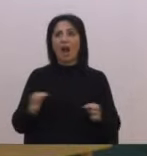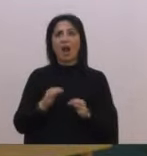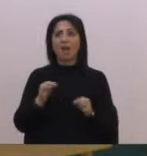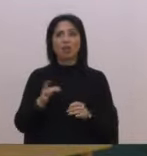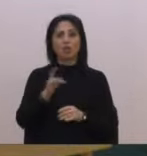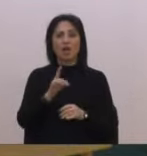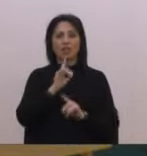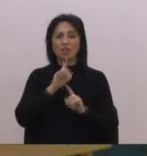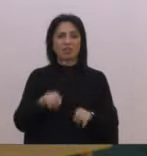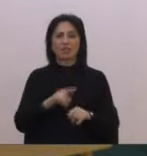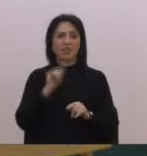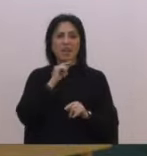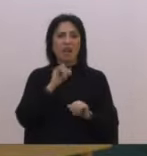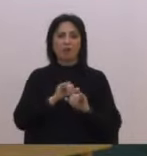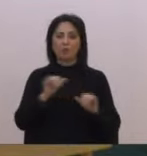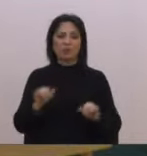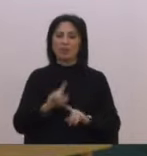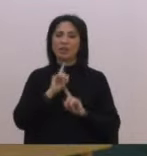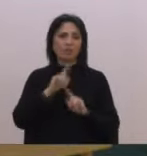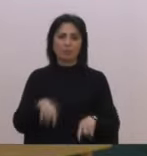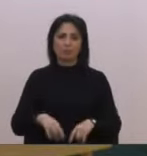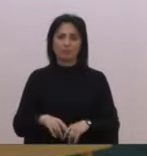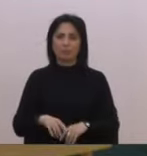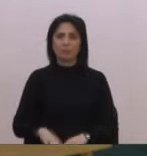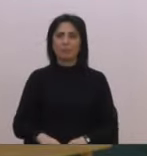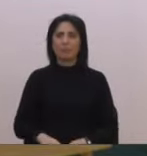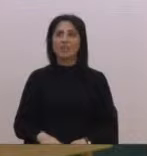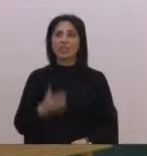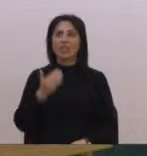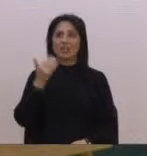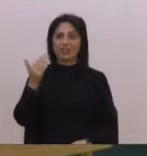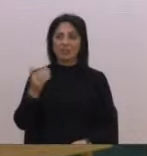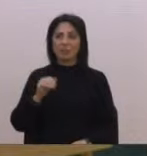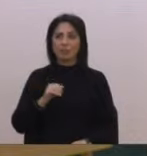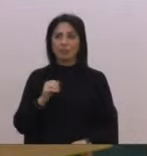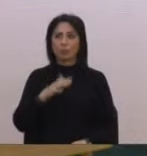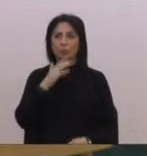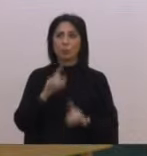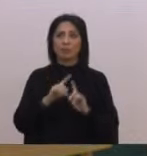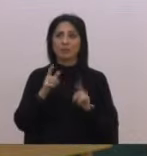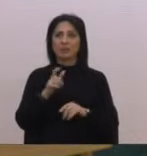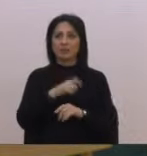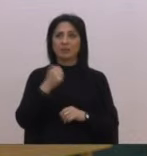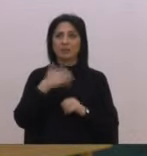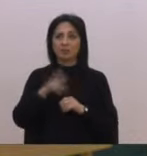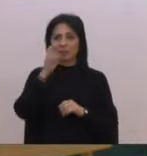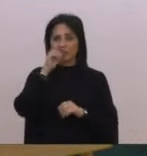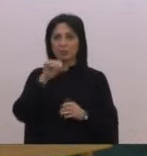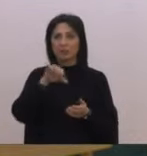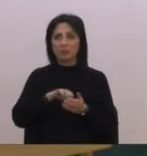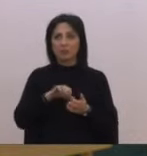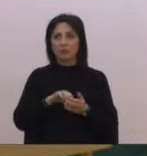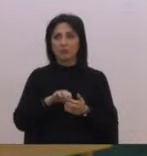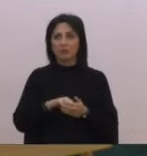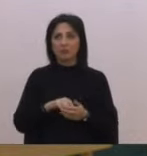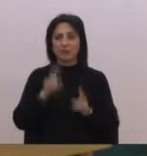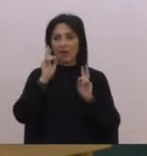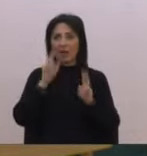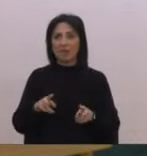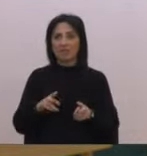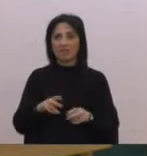regionebs ar eknebat ekonomikuri ganvitarebis shesadzlebloba. Da tken megobreba umrolesobis tsavreba da centraluri khelisuplebis aromadgelebo.